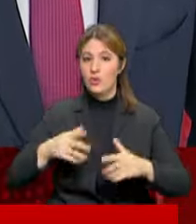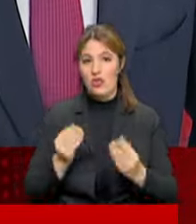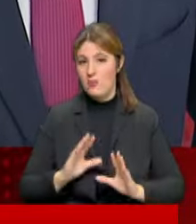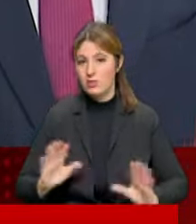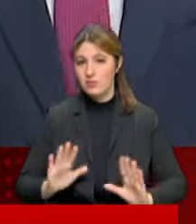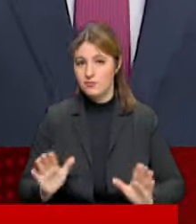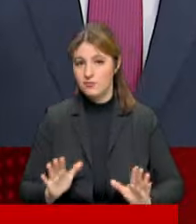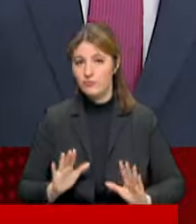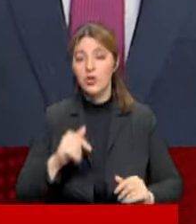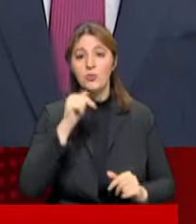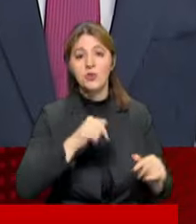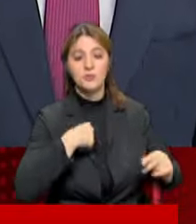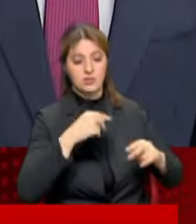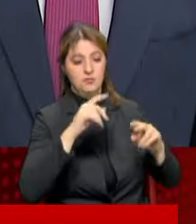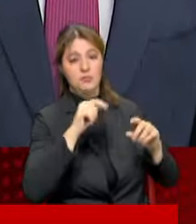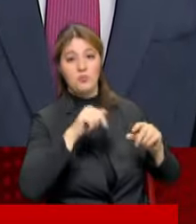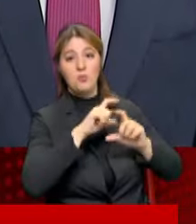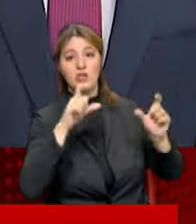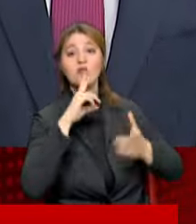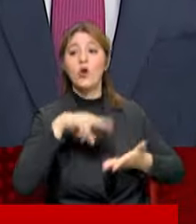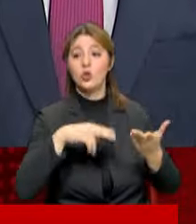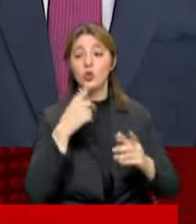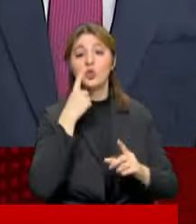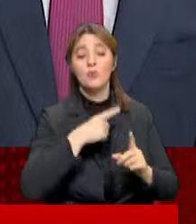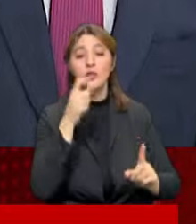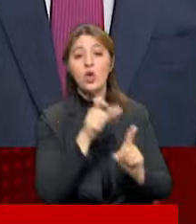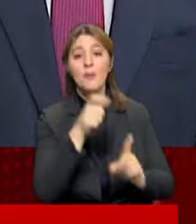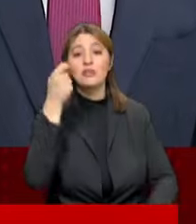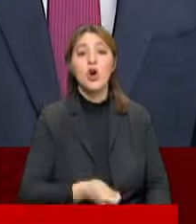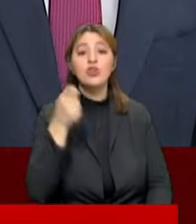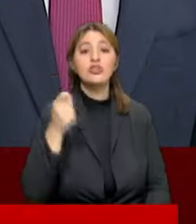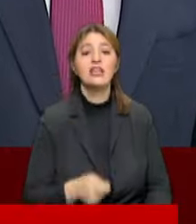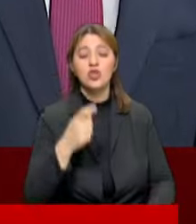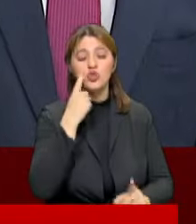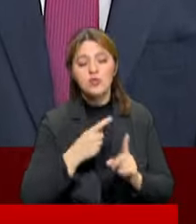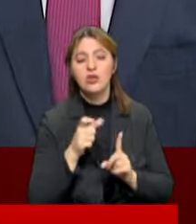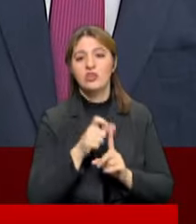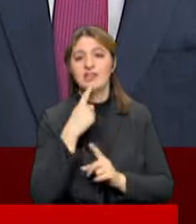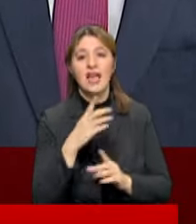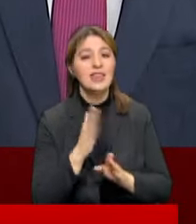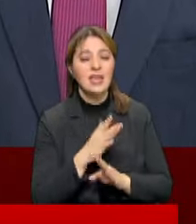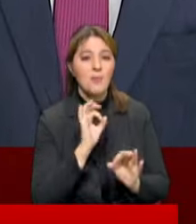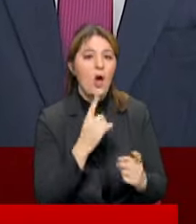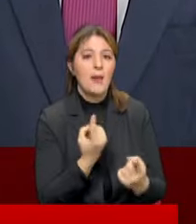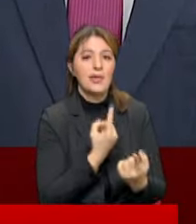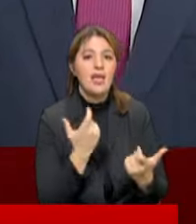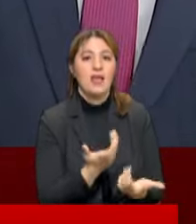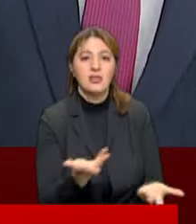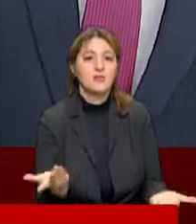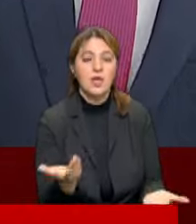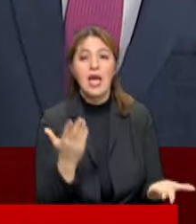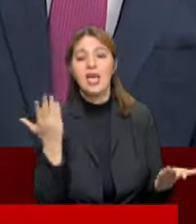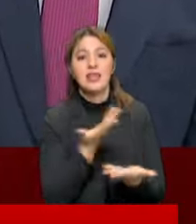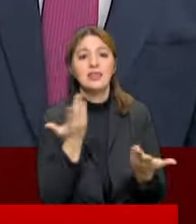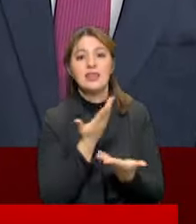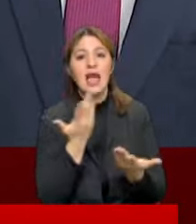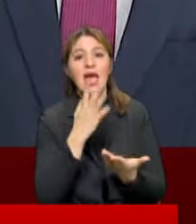olmayacaktı bugün manşetlerden okuyoruz Cumhuriyeti korumak zorundayız Cumhuriyeti koruyacağız diye niye böyle bir yerdeyiz Peki